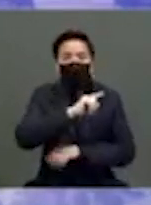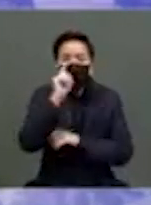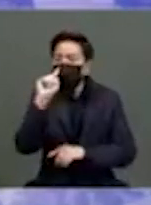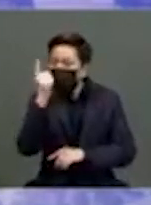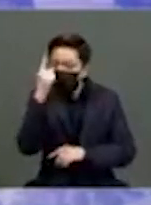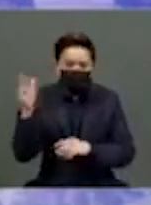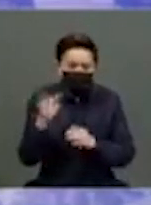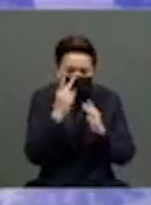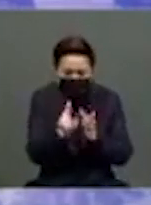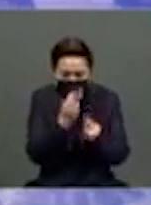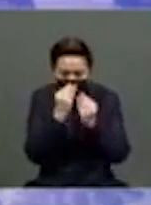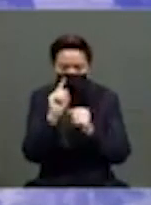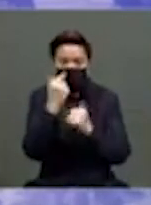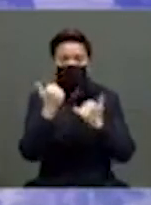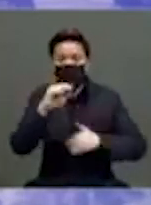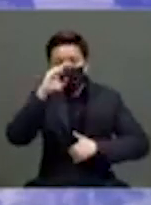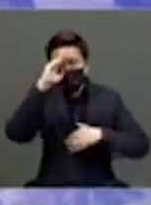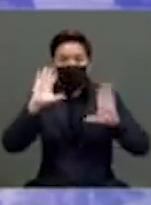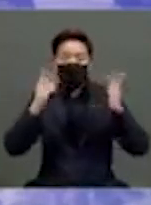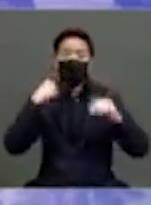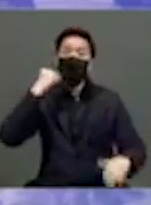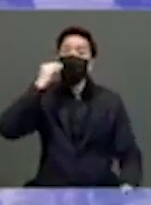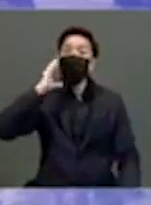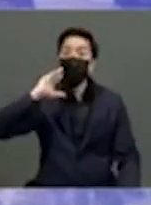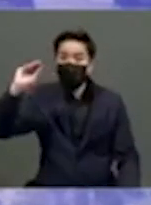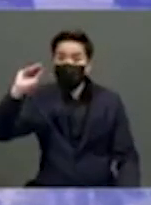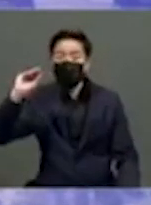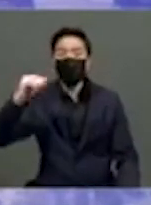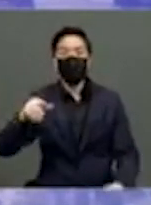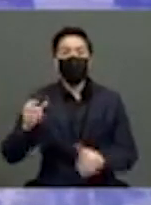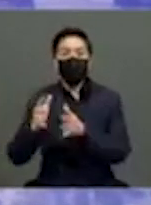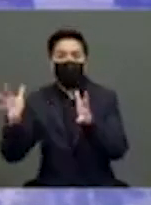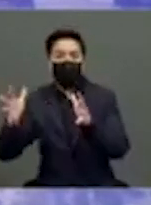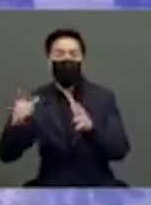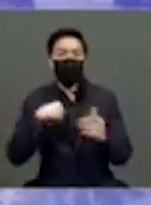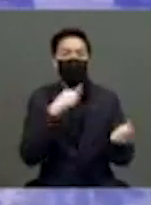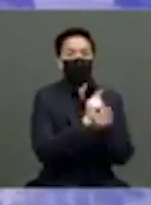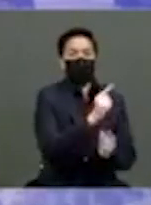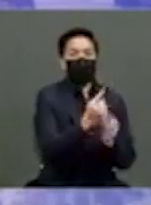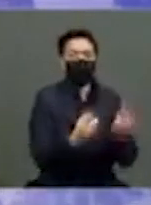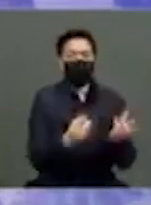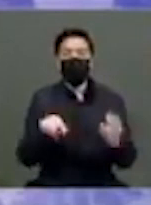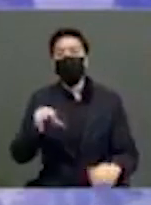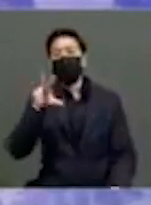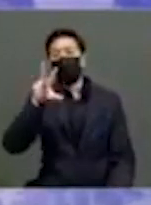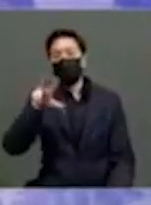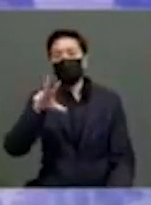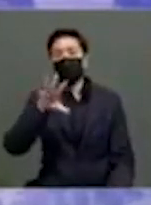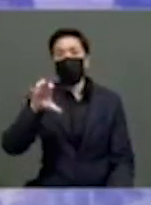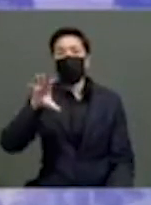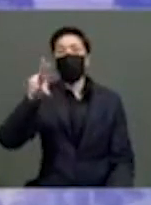เลยนะครับวันนี้มีผู้ป่วยหายแล้วมากกว่าผู้ป่วยที่เจออะไรใหม่นะครับหายไป 3,500